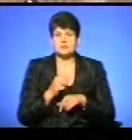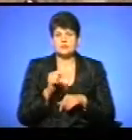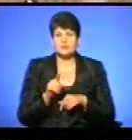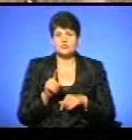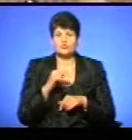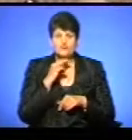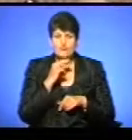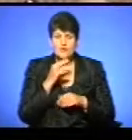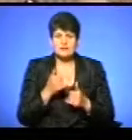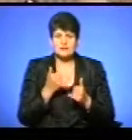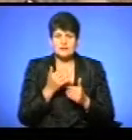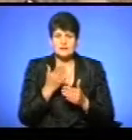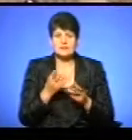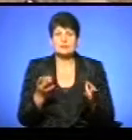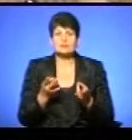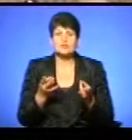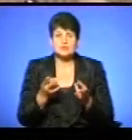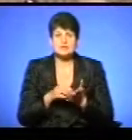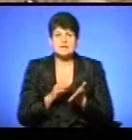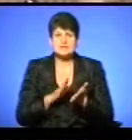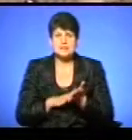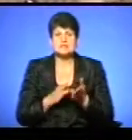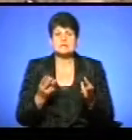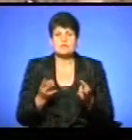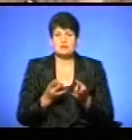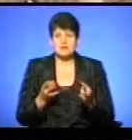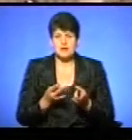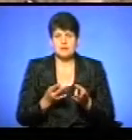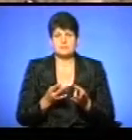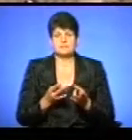особлива увага звертається на їхні потреби. Реєстрація потреби пацієнта,